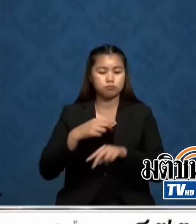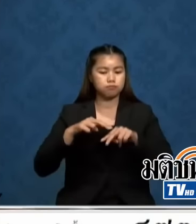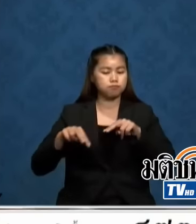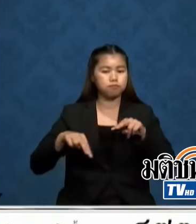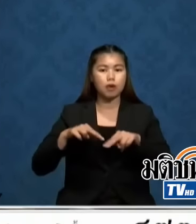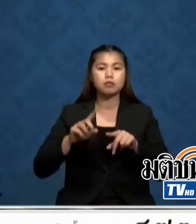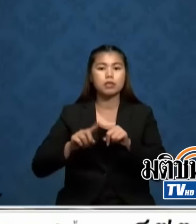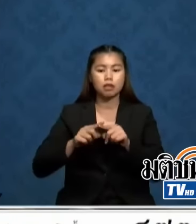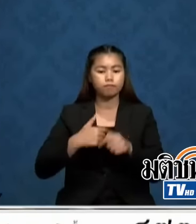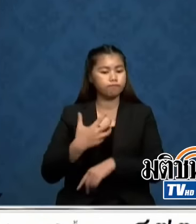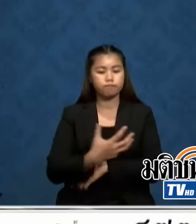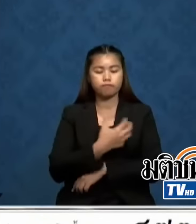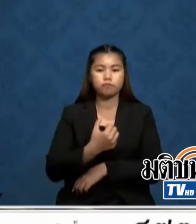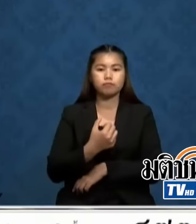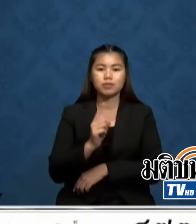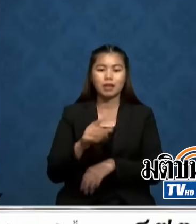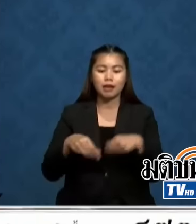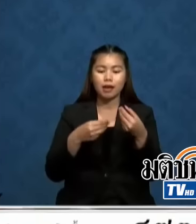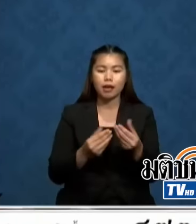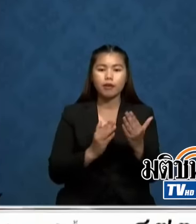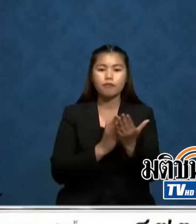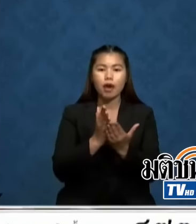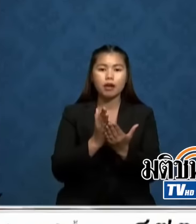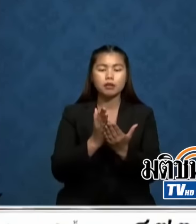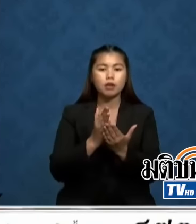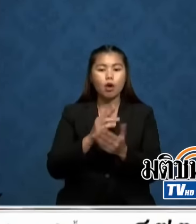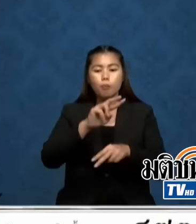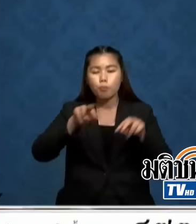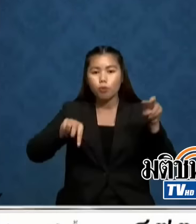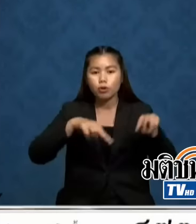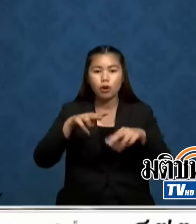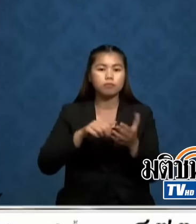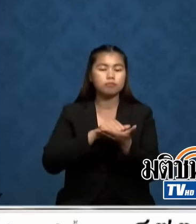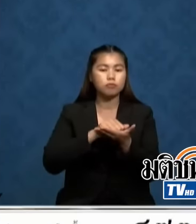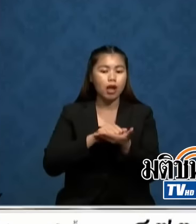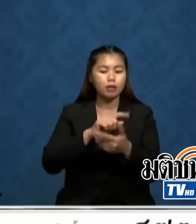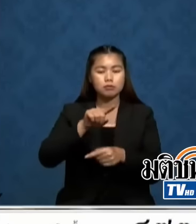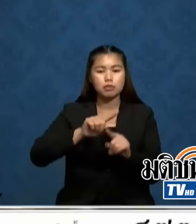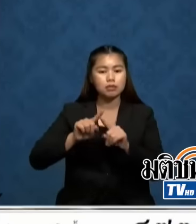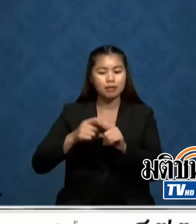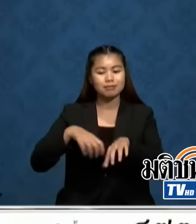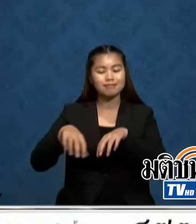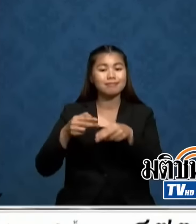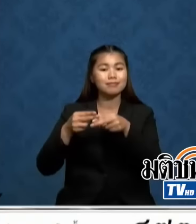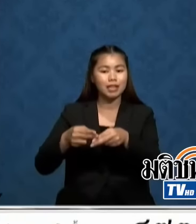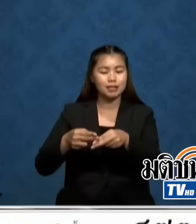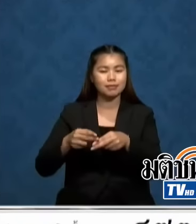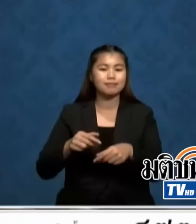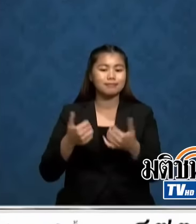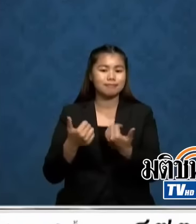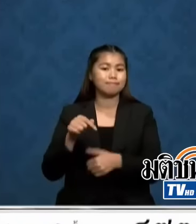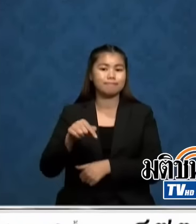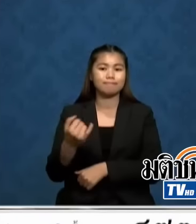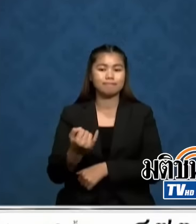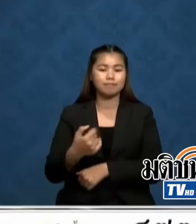หรือผู้เผด็จการคือให้อำนาจฝ่ายบริหารในการใช้อำนาจจัดการแก้ไขสิ่งที่เขาเรียกว่าวิกฤต